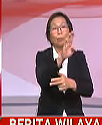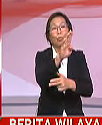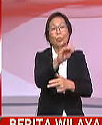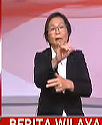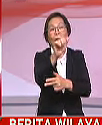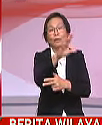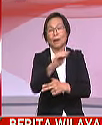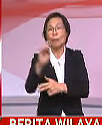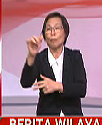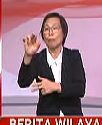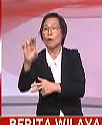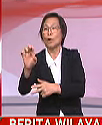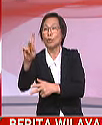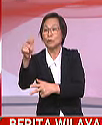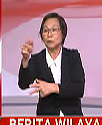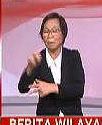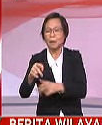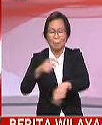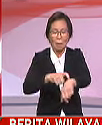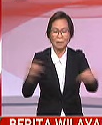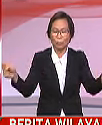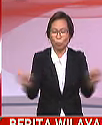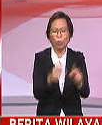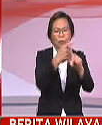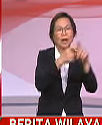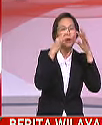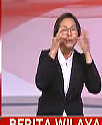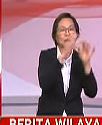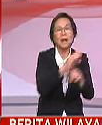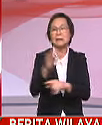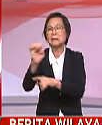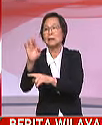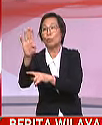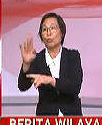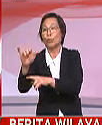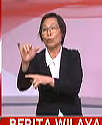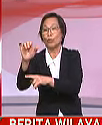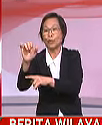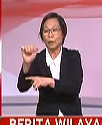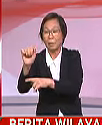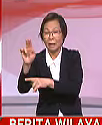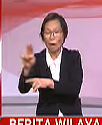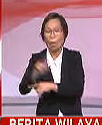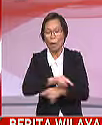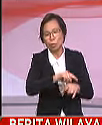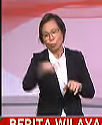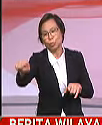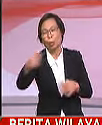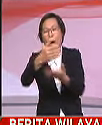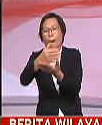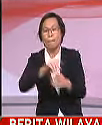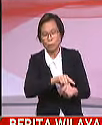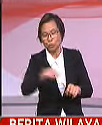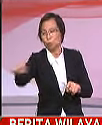Ini sekaligus mengurangkan jarak dan masa perjalanan dari Kuching atau Sibuyau menuju ke bahagian Betong.